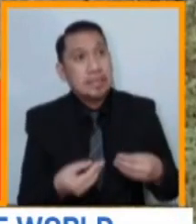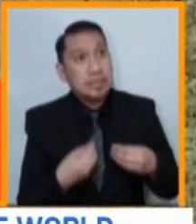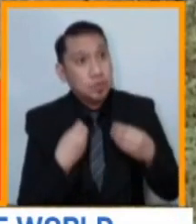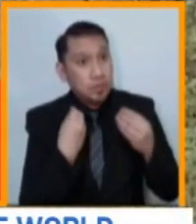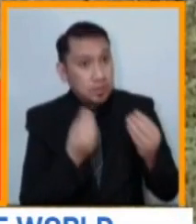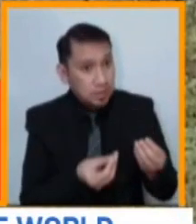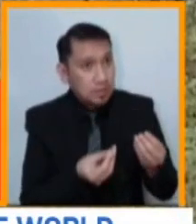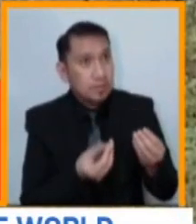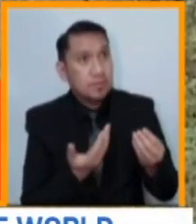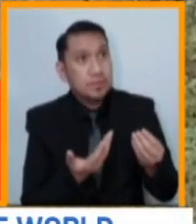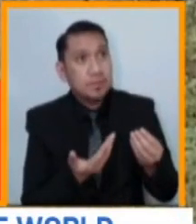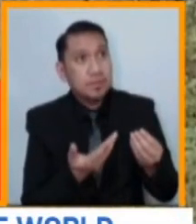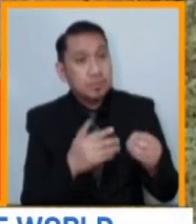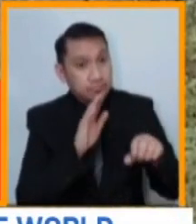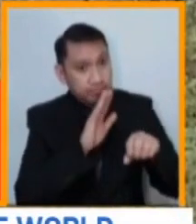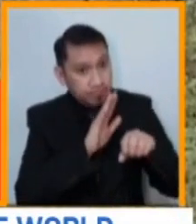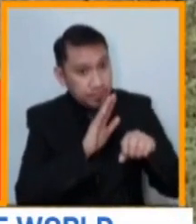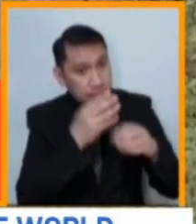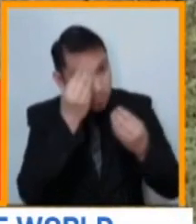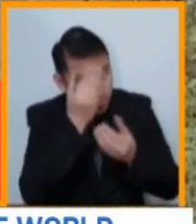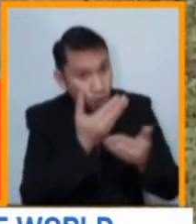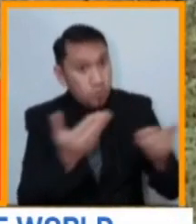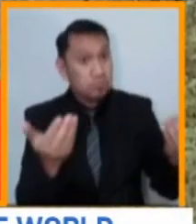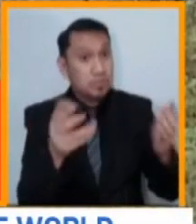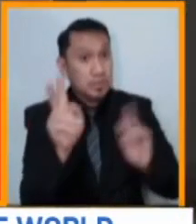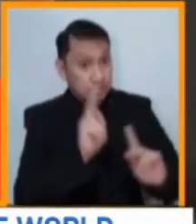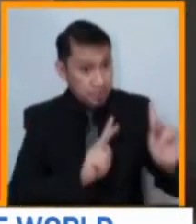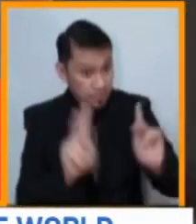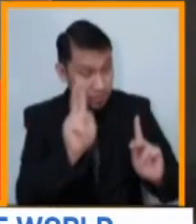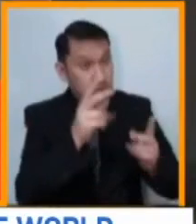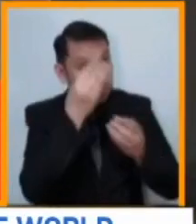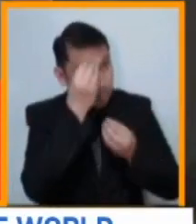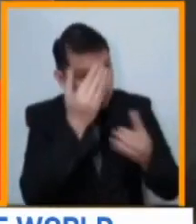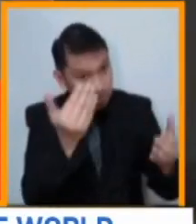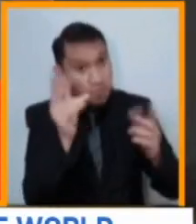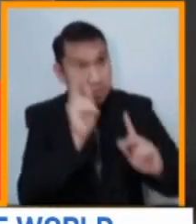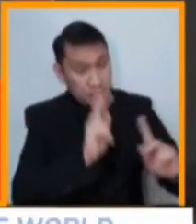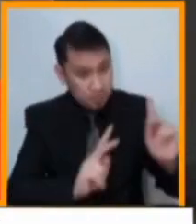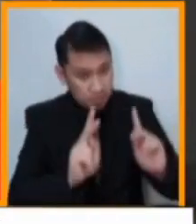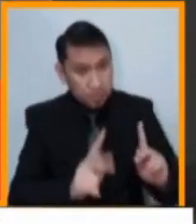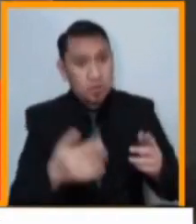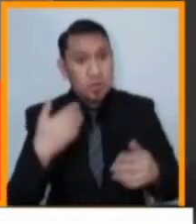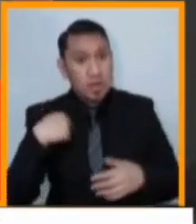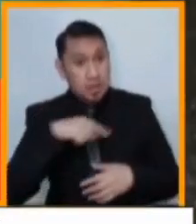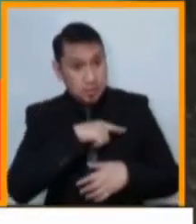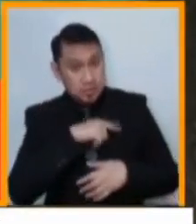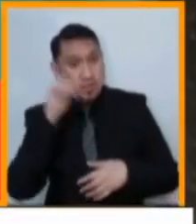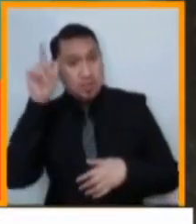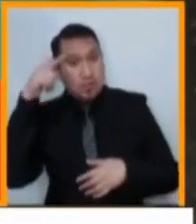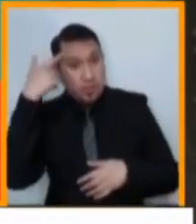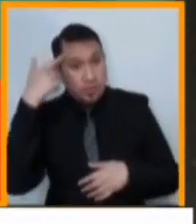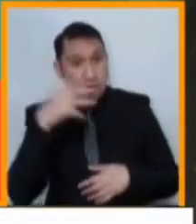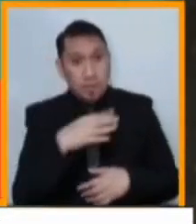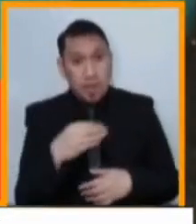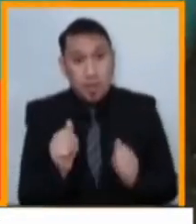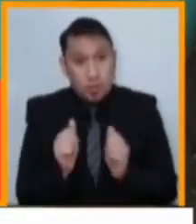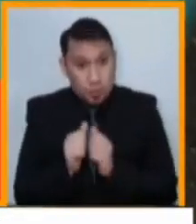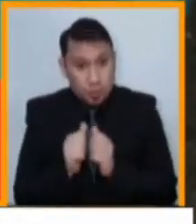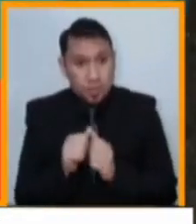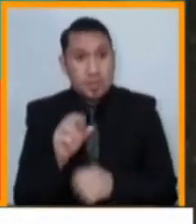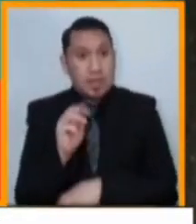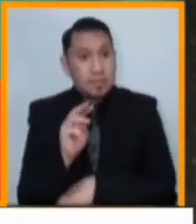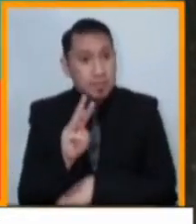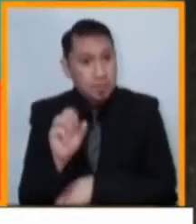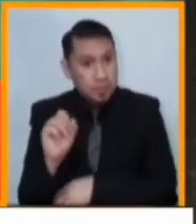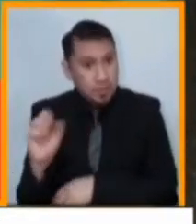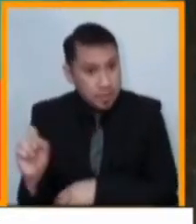ang mga kababayan po natin, no? Tayo po sa pamahalaan, no? Ang NWRB, kapartner po natin ng NWSS at ang